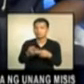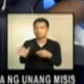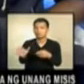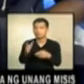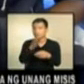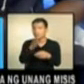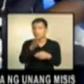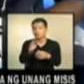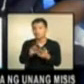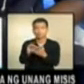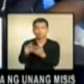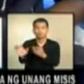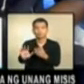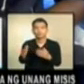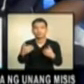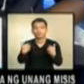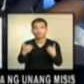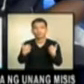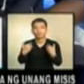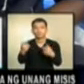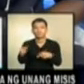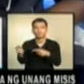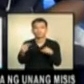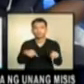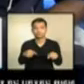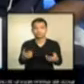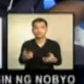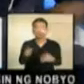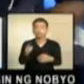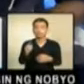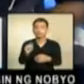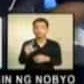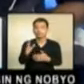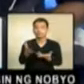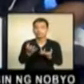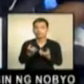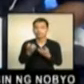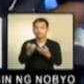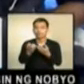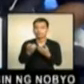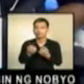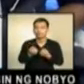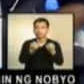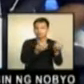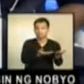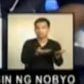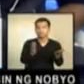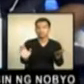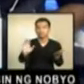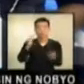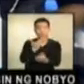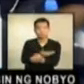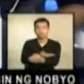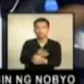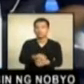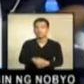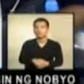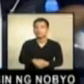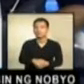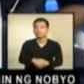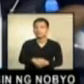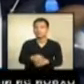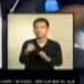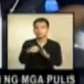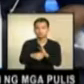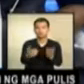at lalong-lalo na ang mga minor de edad. So nandito po sila sapagkat nais po nilang isurrender ang kanilang mga anak na